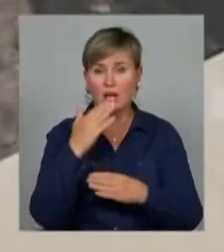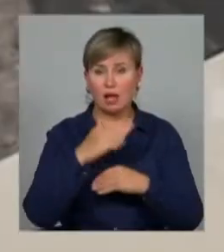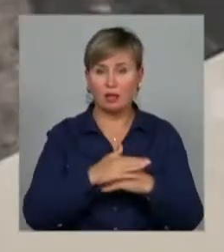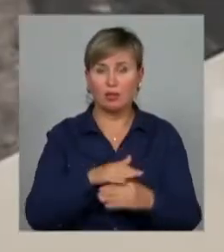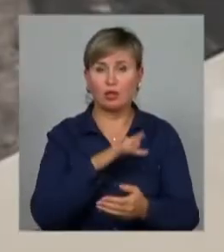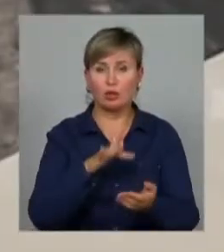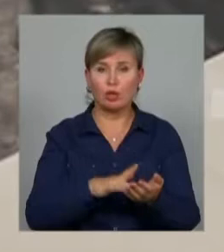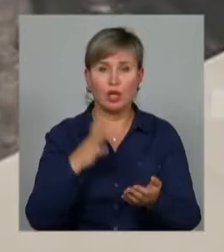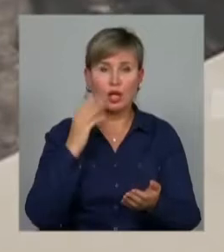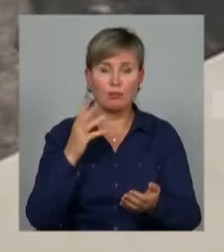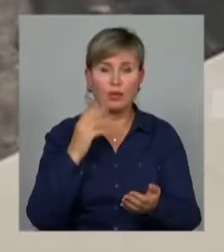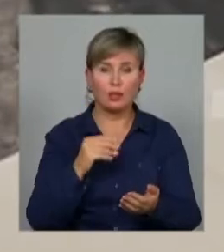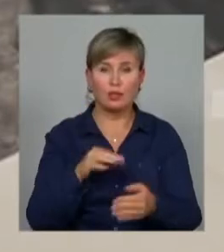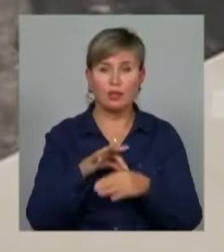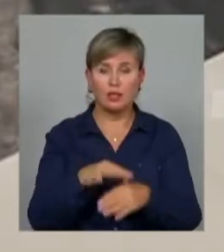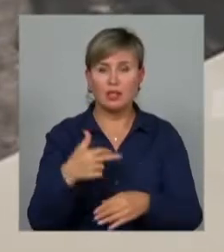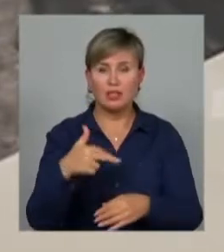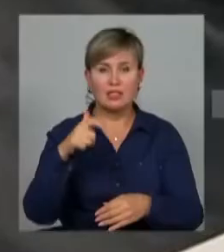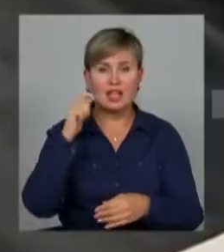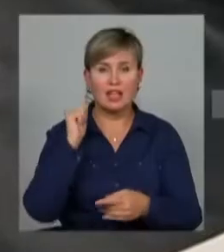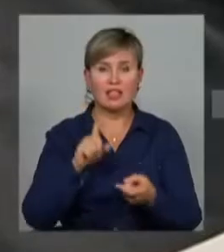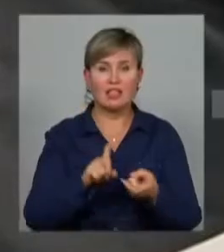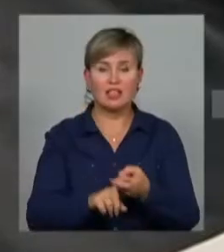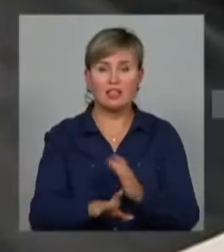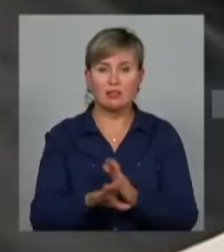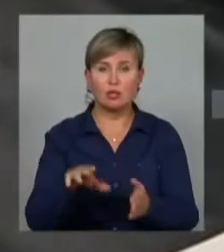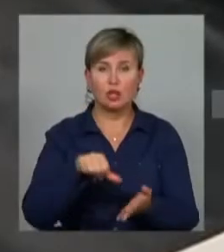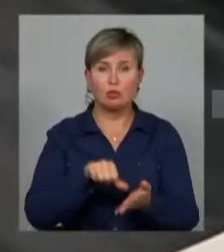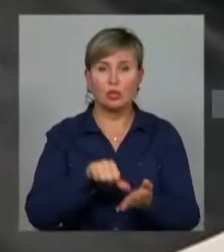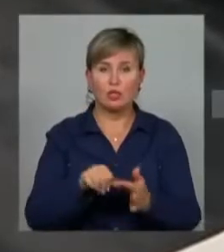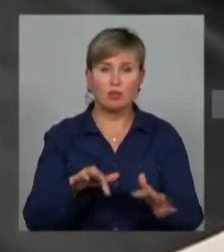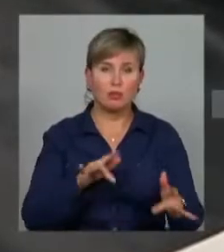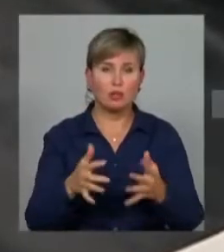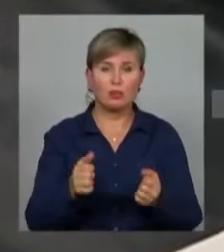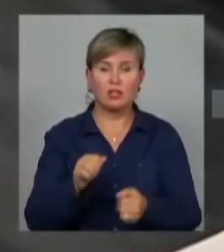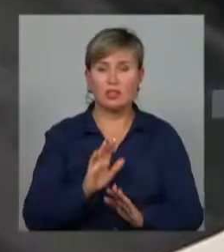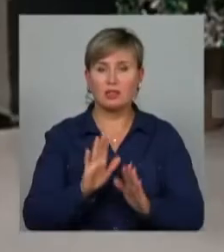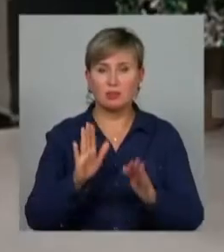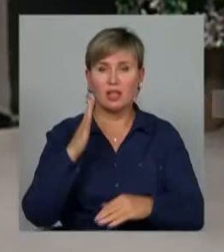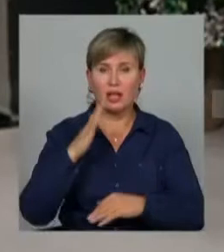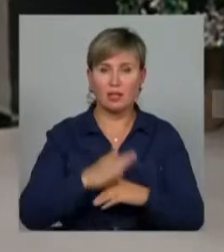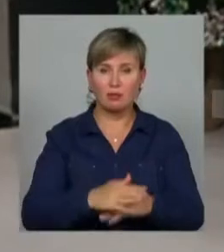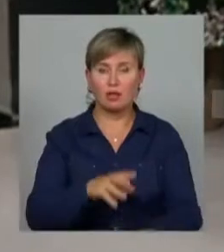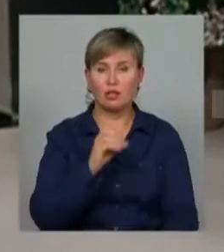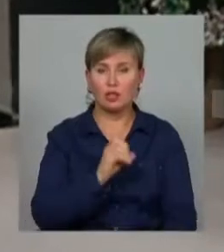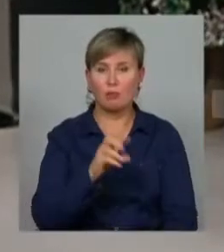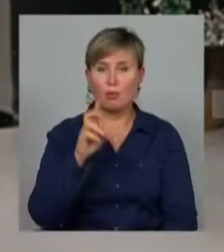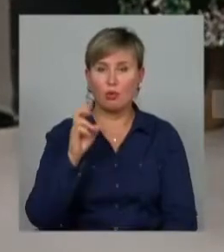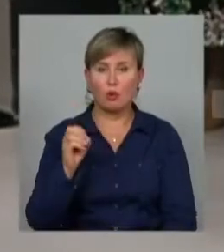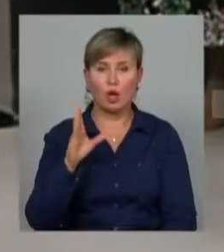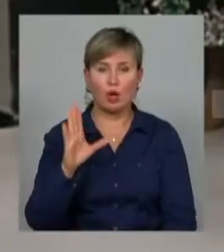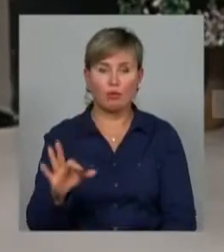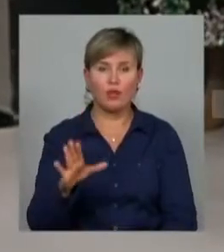города Алматы под эгидой 30-летия независимости. Участие в мероприятии принял заместитель акима Ержан Бабукумаров, а также